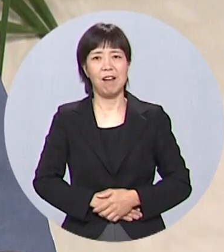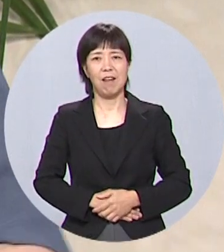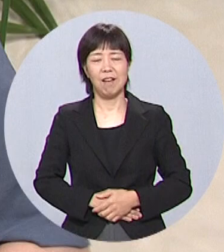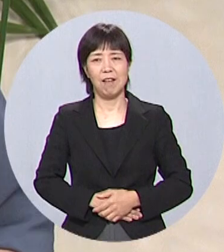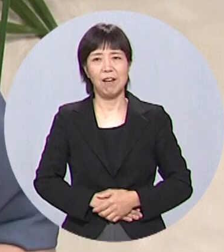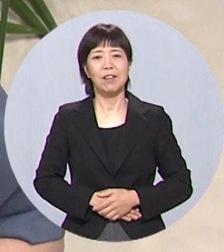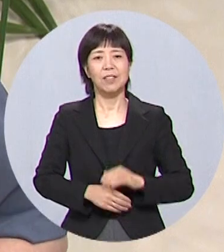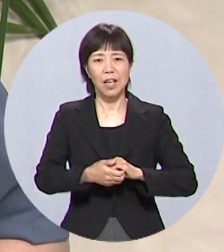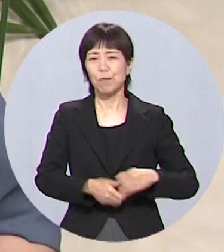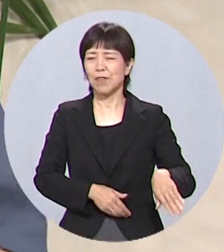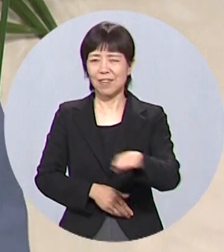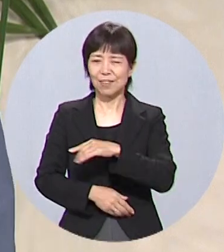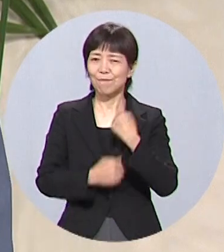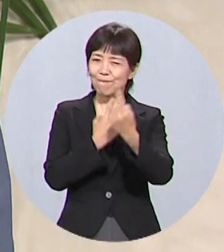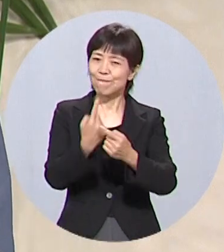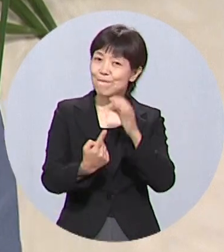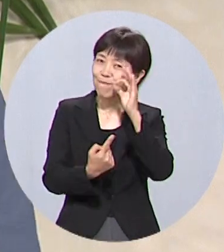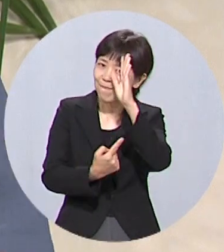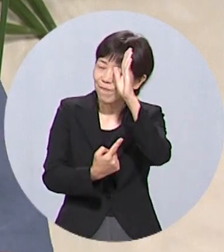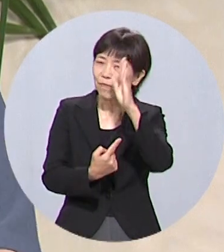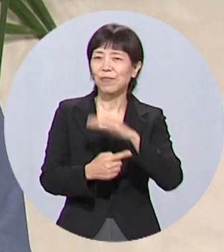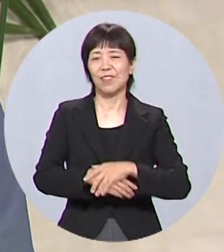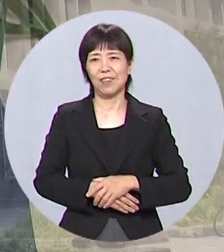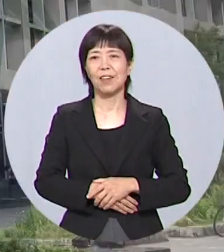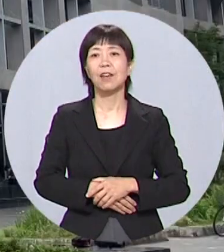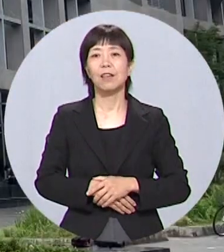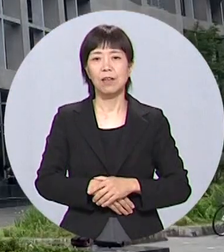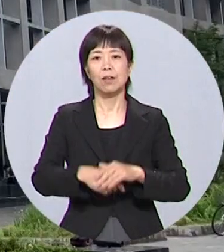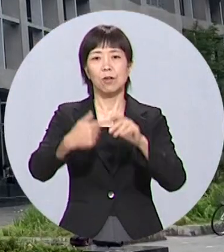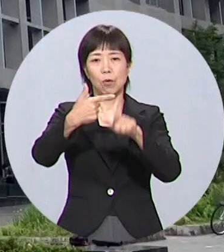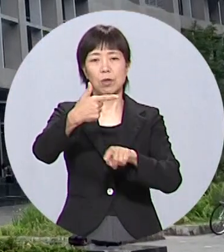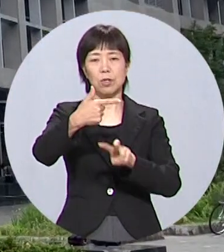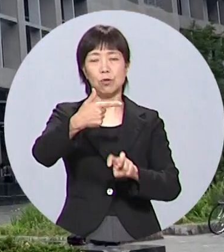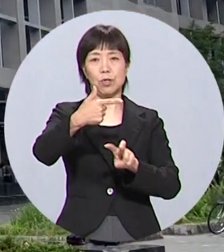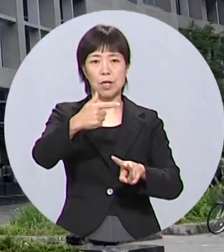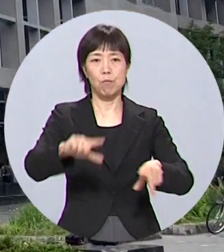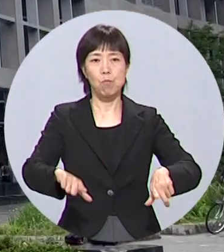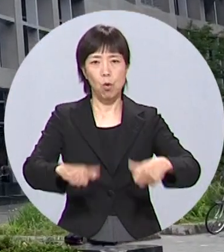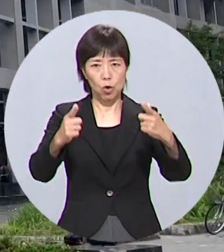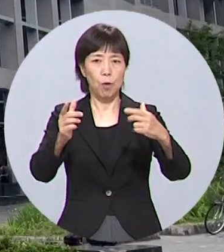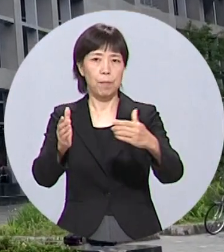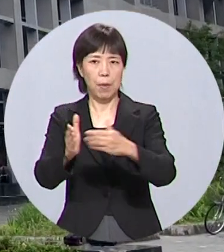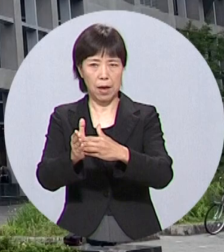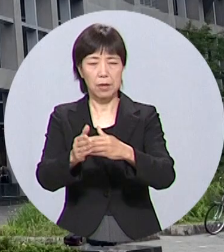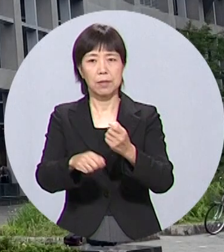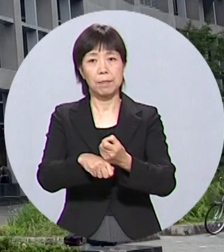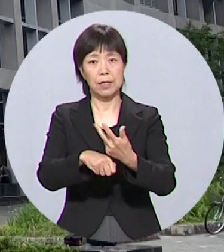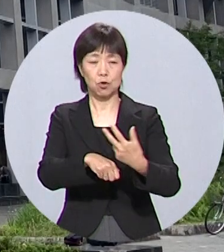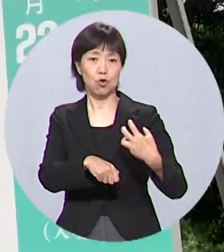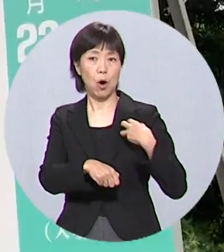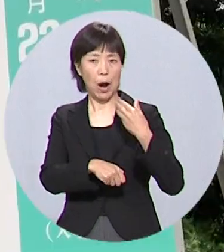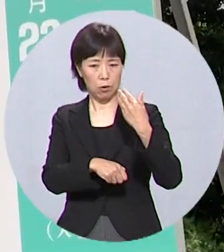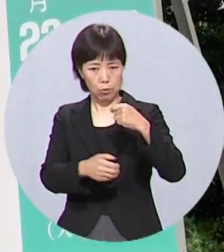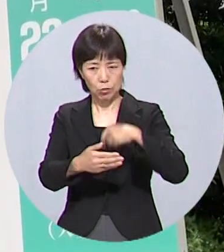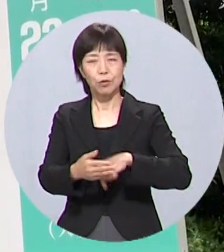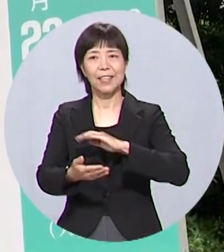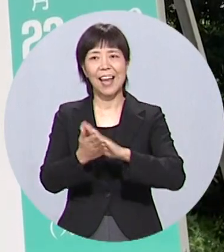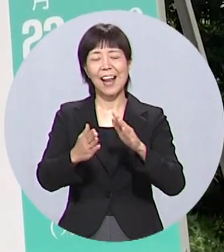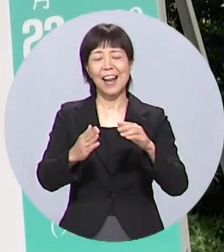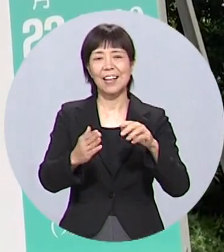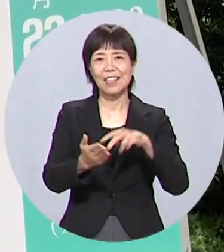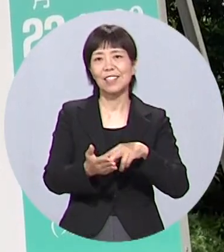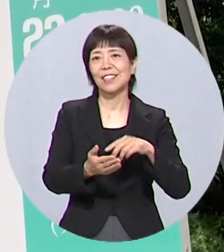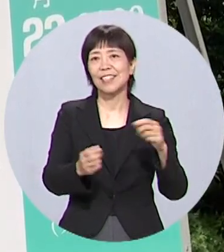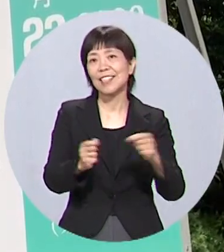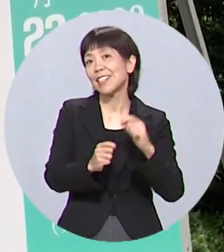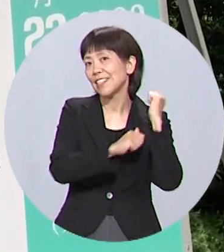にも見に行っていただきたいと思います。県展なんですが、今月の22日木曜日までさいたま市浦和区にある県立近代美術